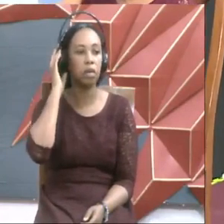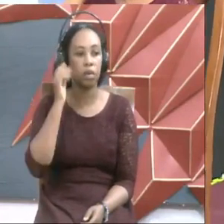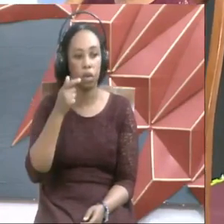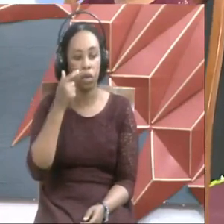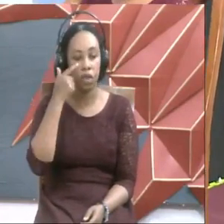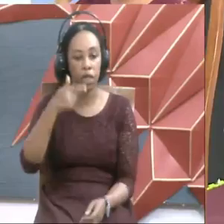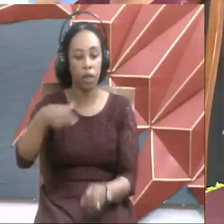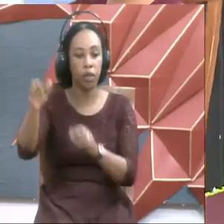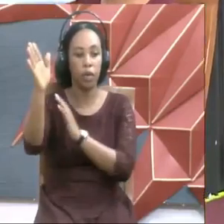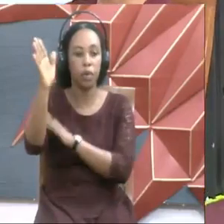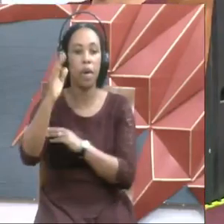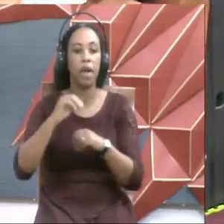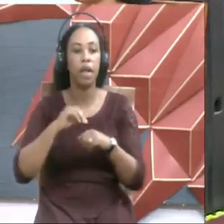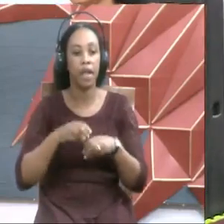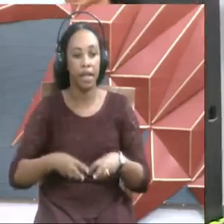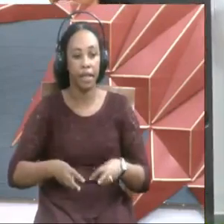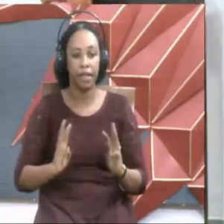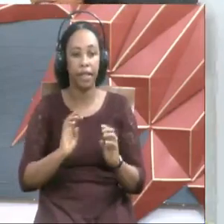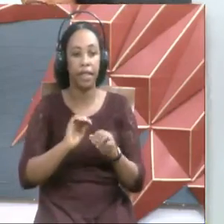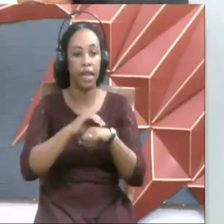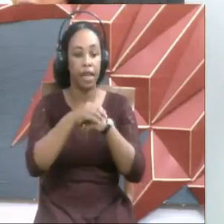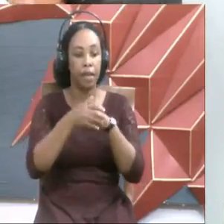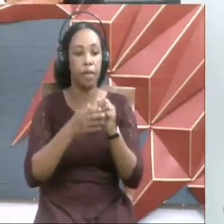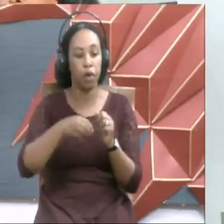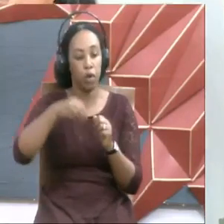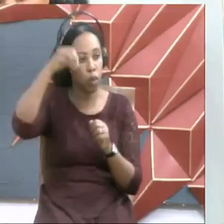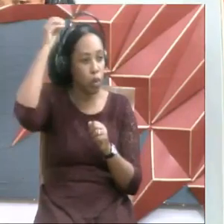devons avancer.